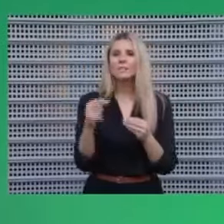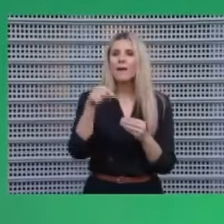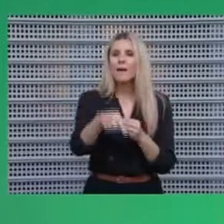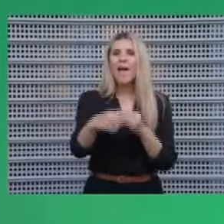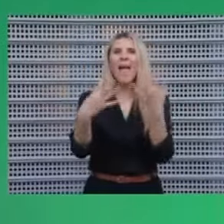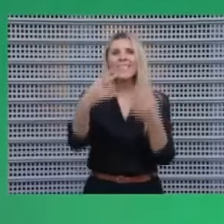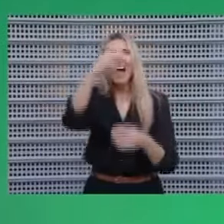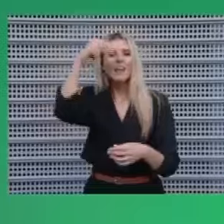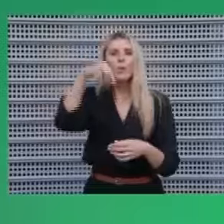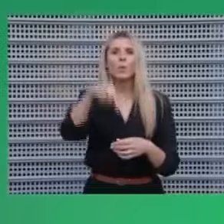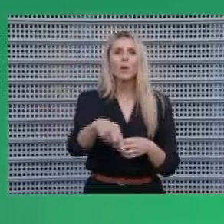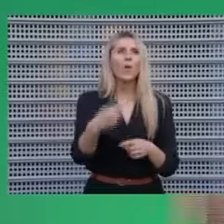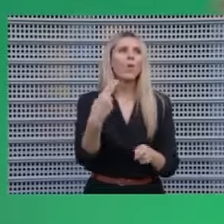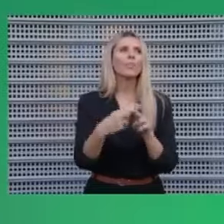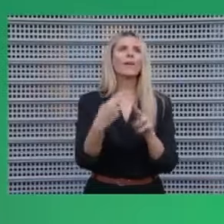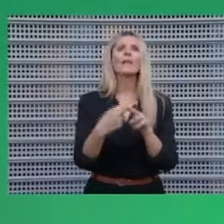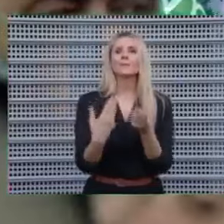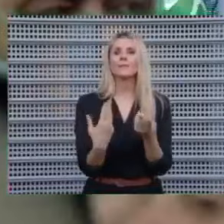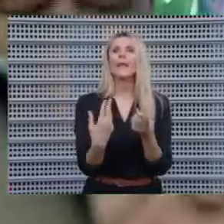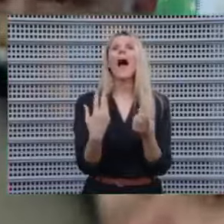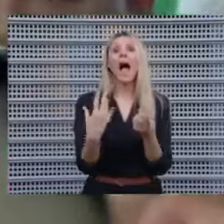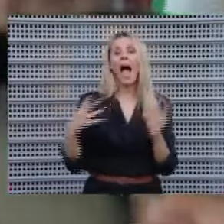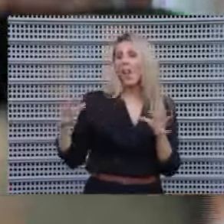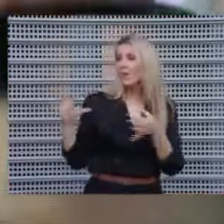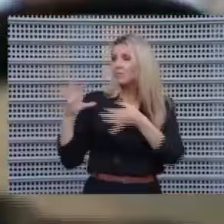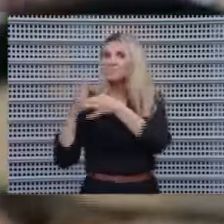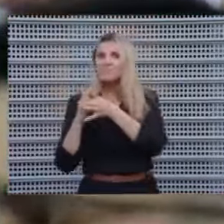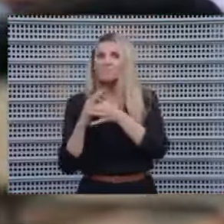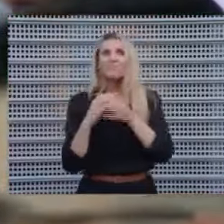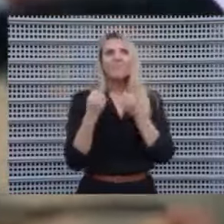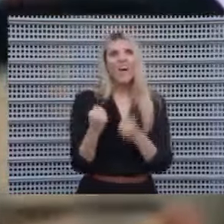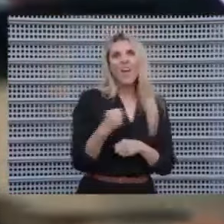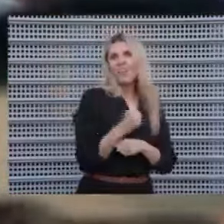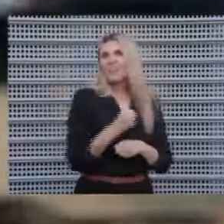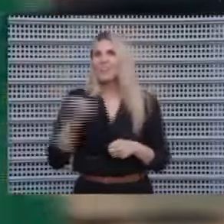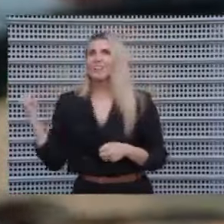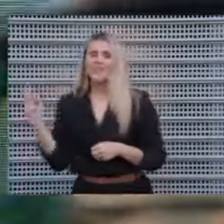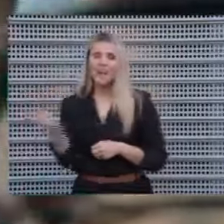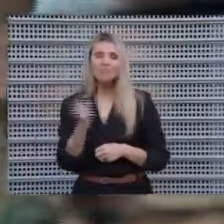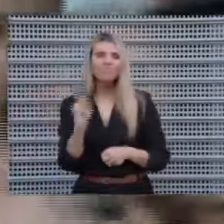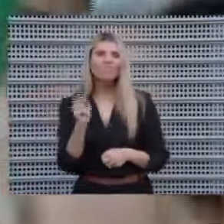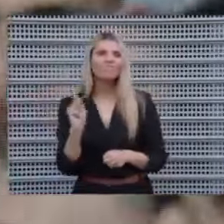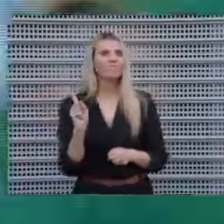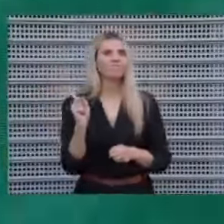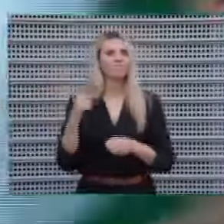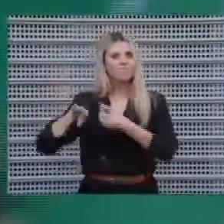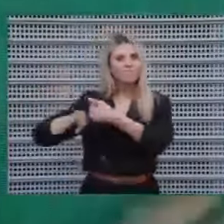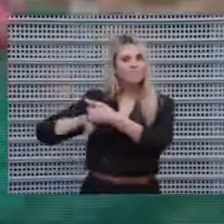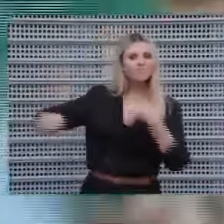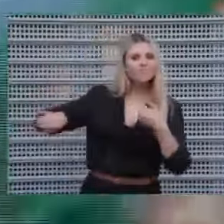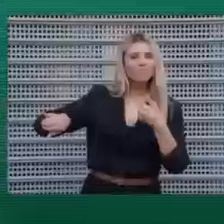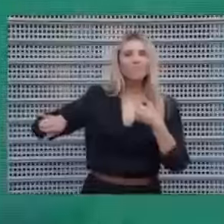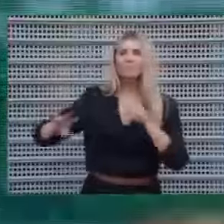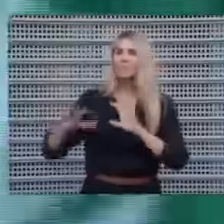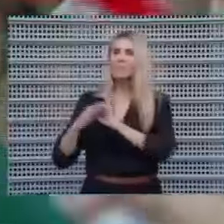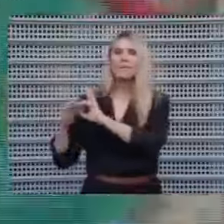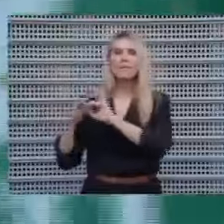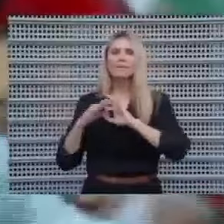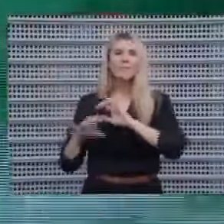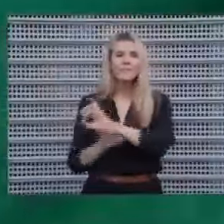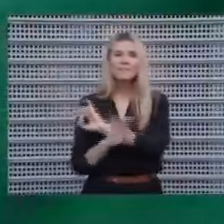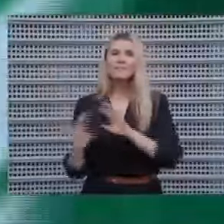επί αείμνηστης Φόφης Γεννηματά να γίνονται περισσότερο τακτικές διαδικασίες, ο οποίος έλεγε για τα